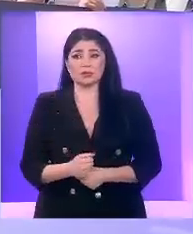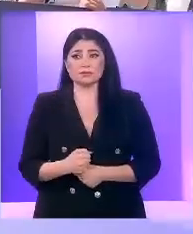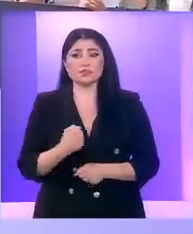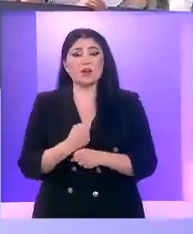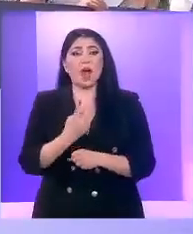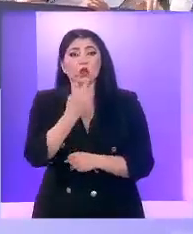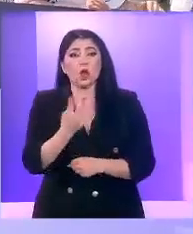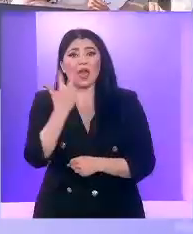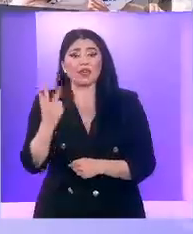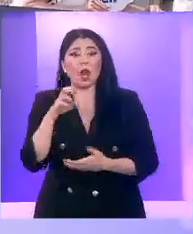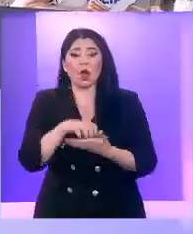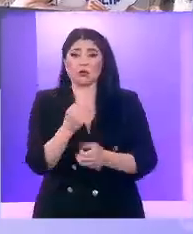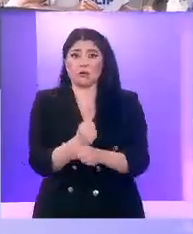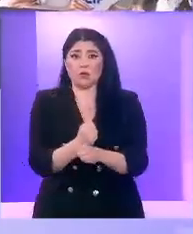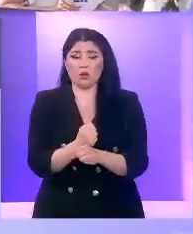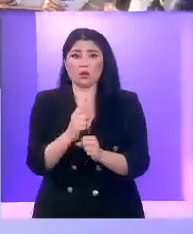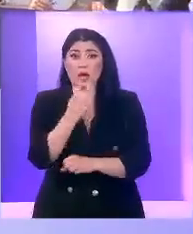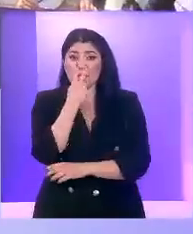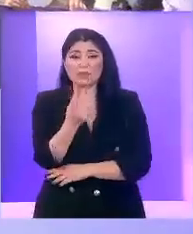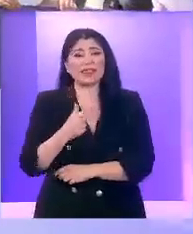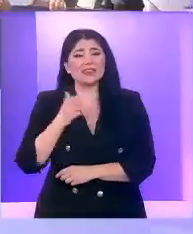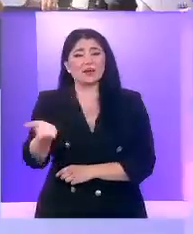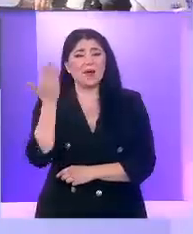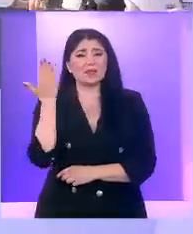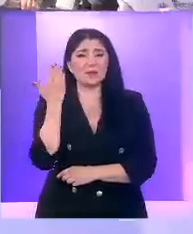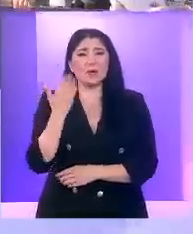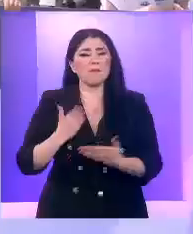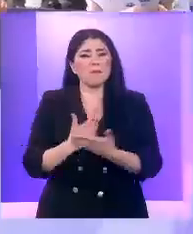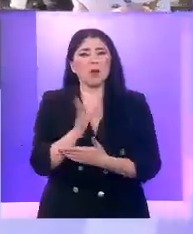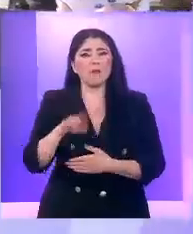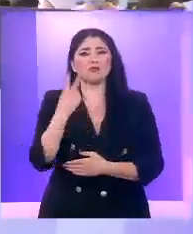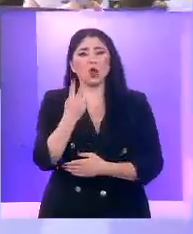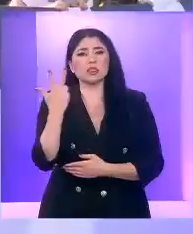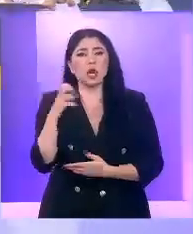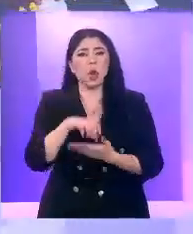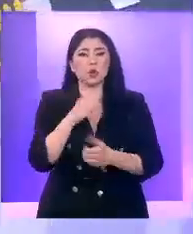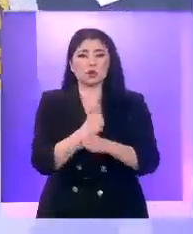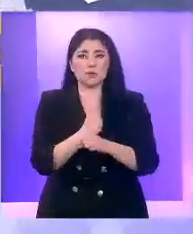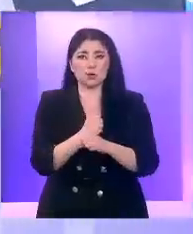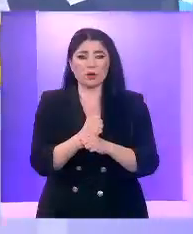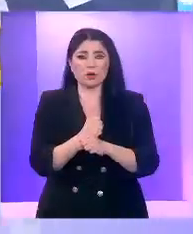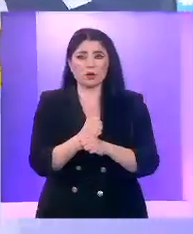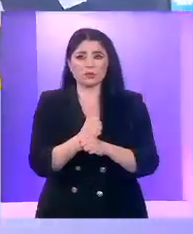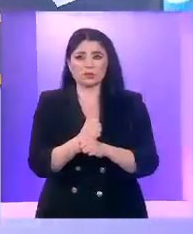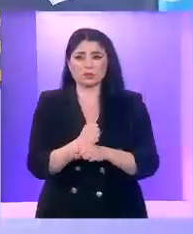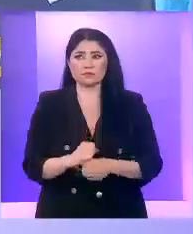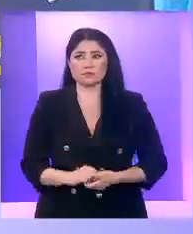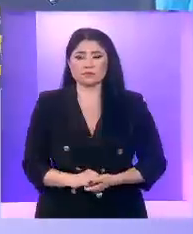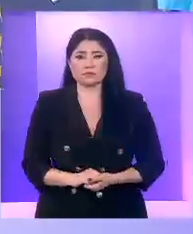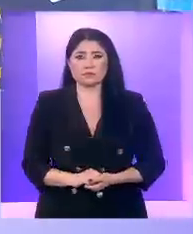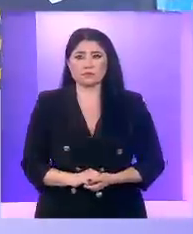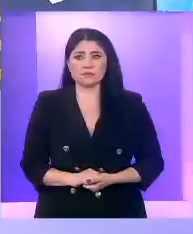un al doilea, al treilea job. Dacă mă uit în tinerețea mea, totdeauna am avut două sau trei joburi fiscalizate, să rețină